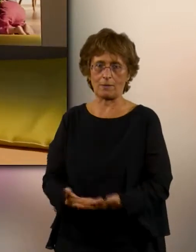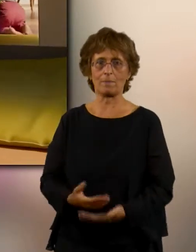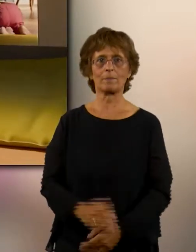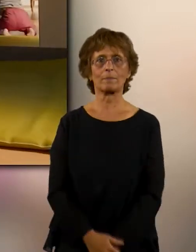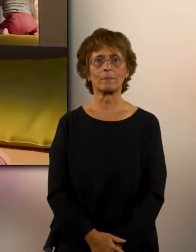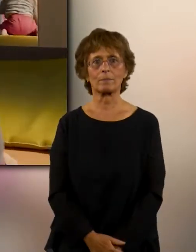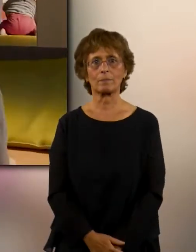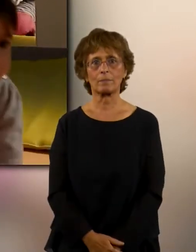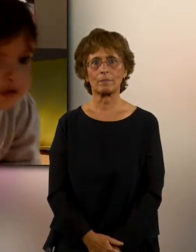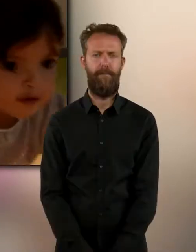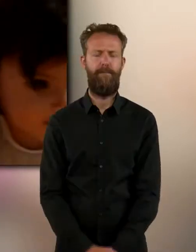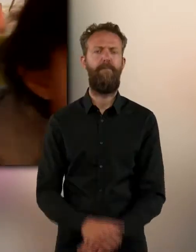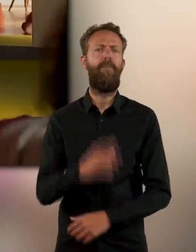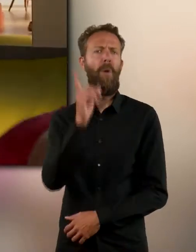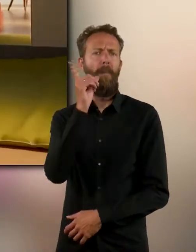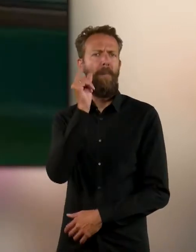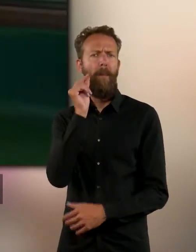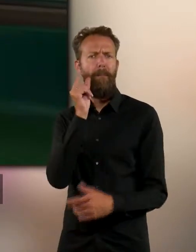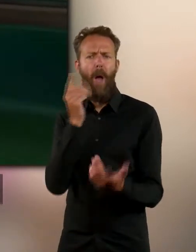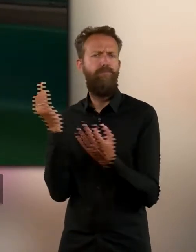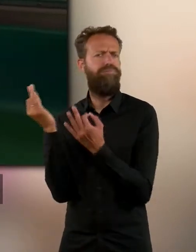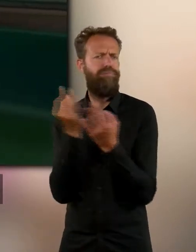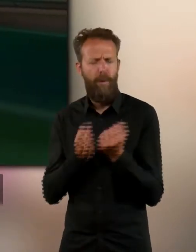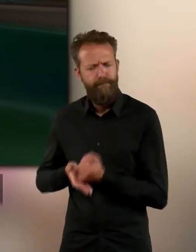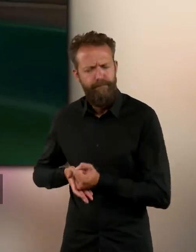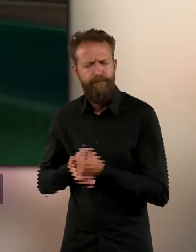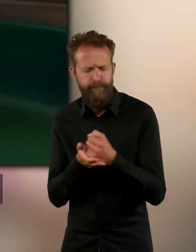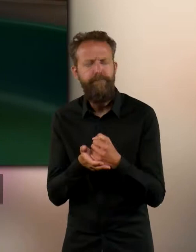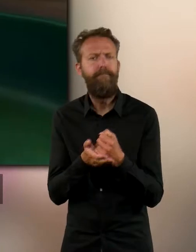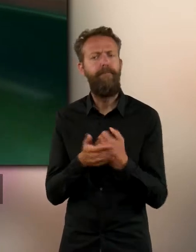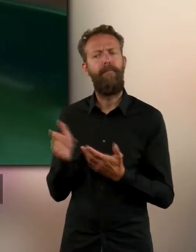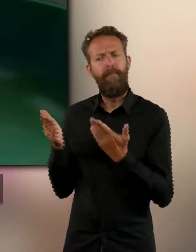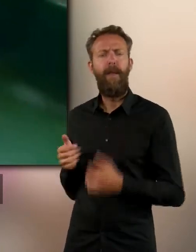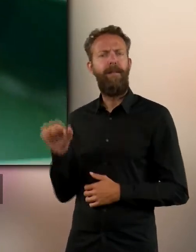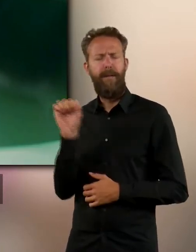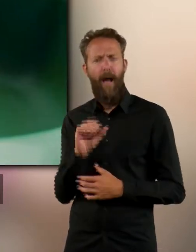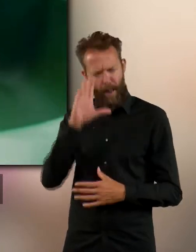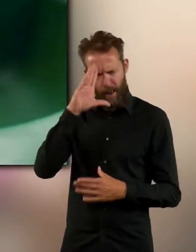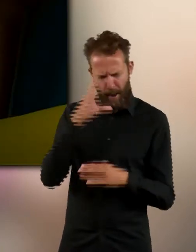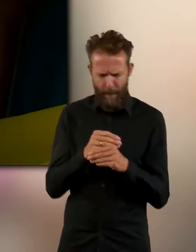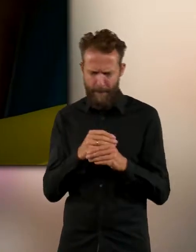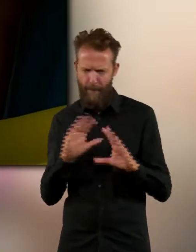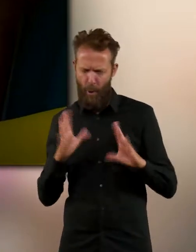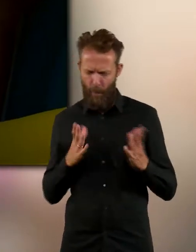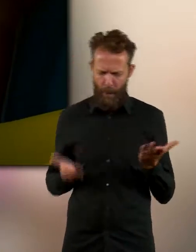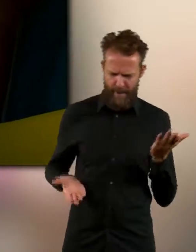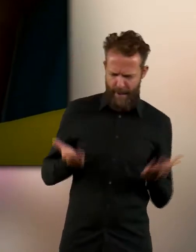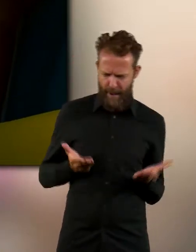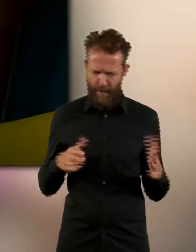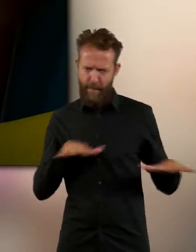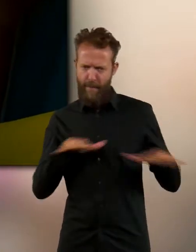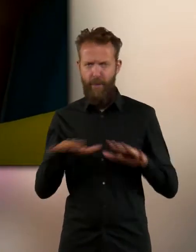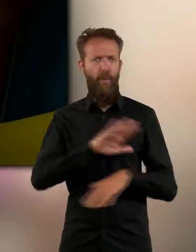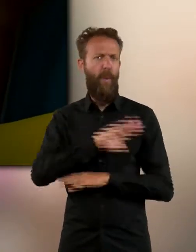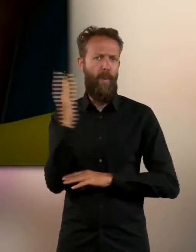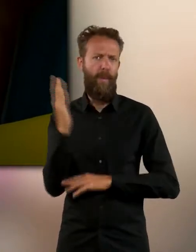Eh oui, tu montes. Avec le soutien constant de son papa, Sarah apprend d'autres façons de percevoir où se